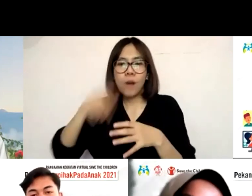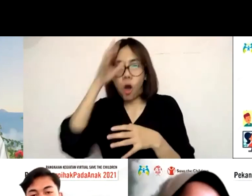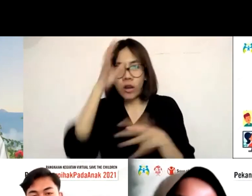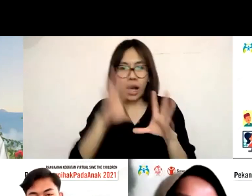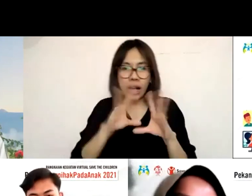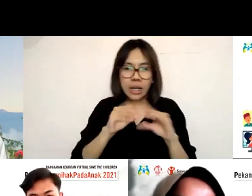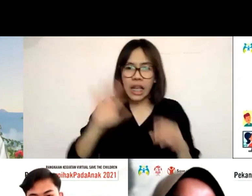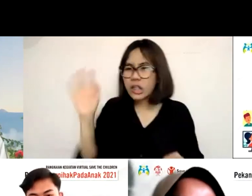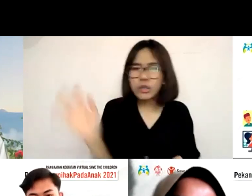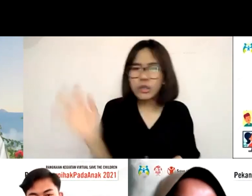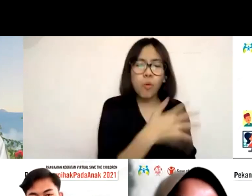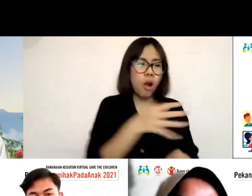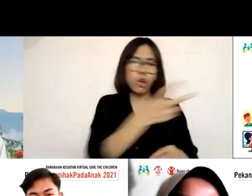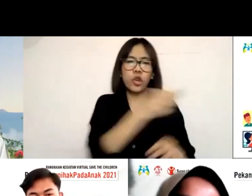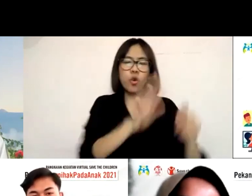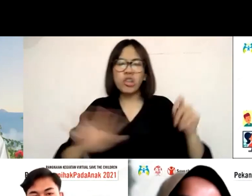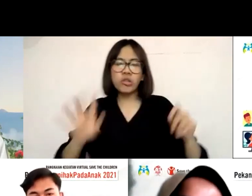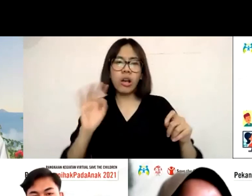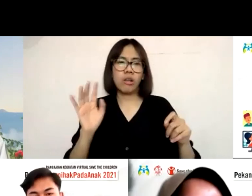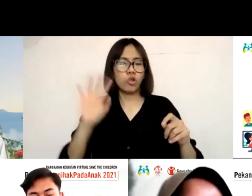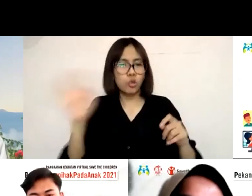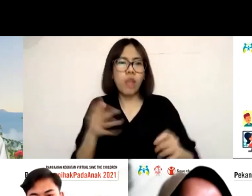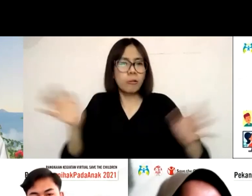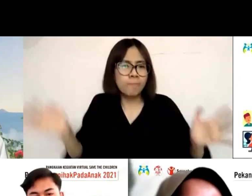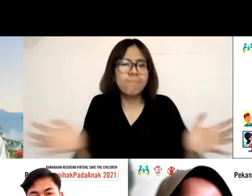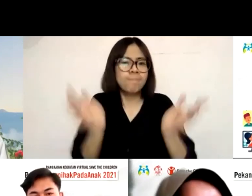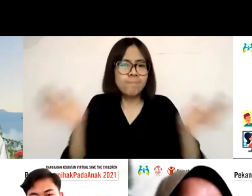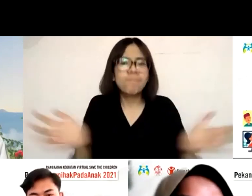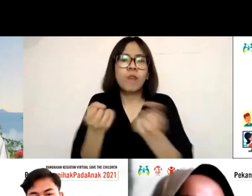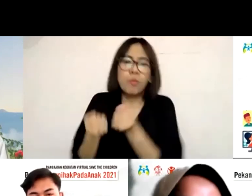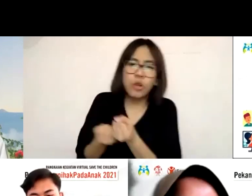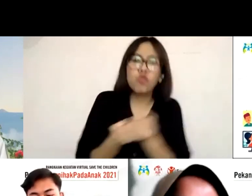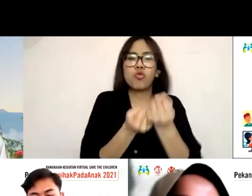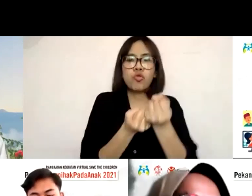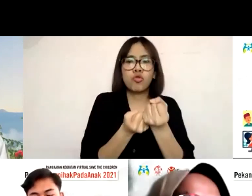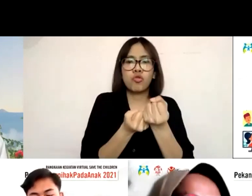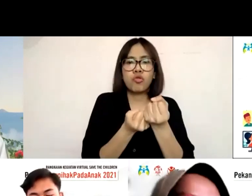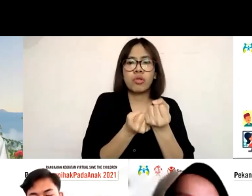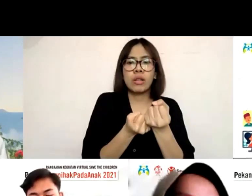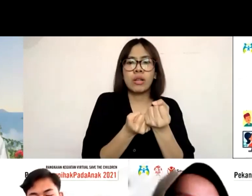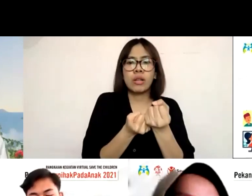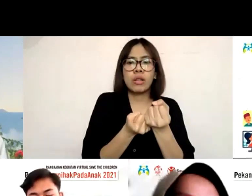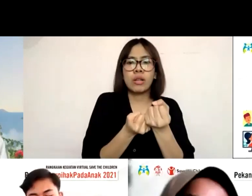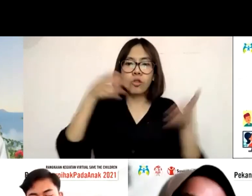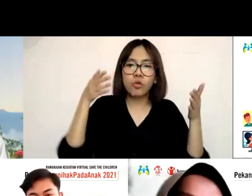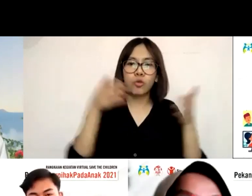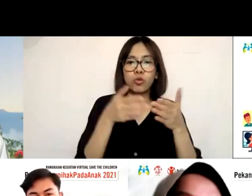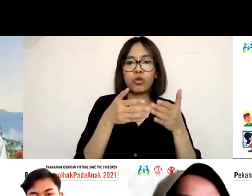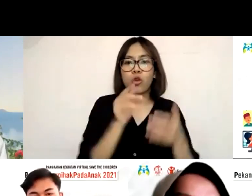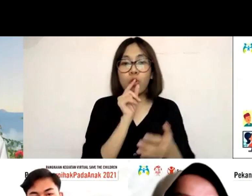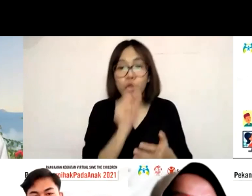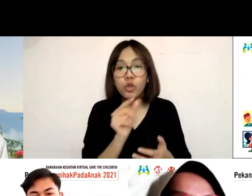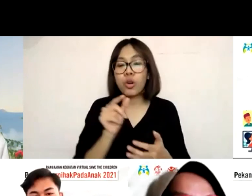kota lain di seluruh Indonesia ini. Saya berharap adanya bursa kerja khusus tidak saja hanya di SMK